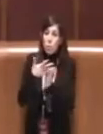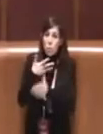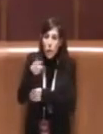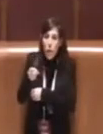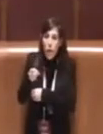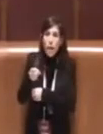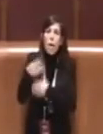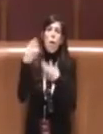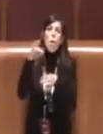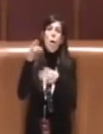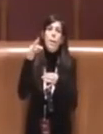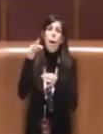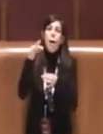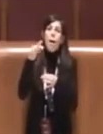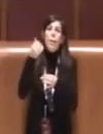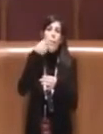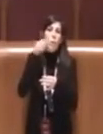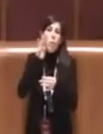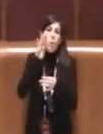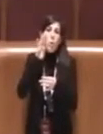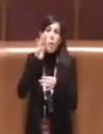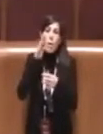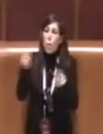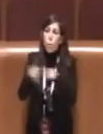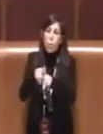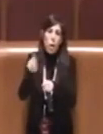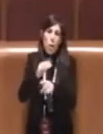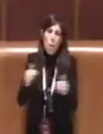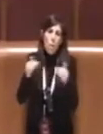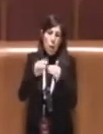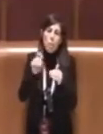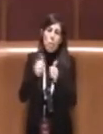tra i genitori e il bambino deve essere assolutamente